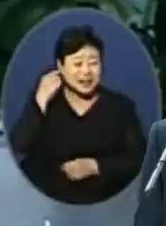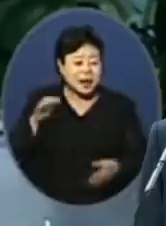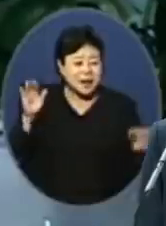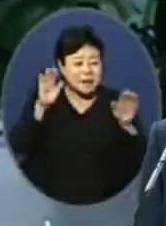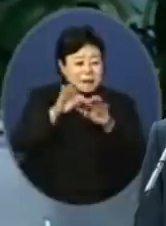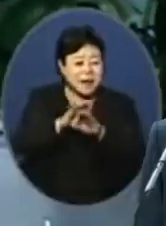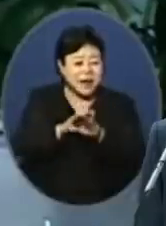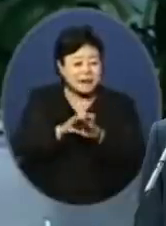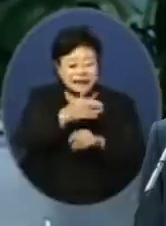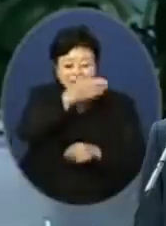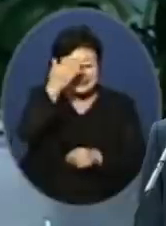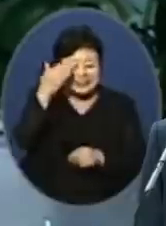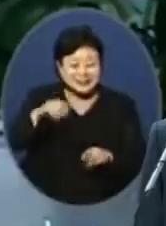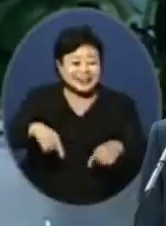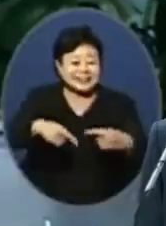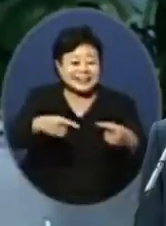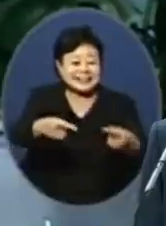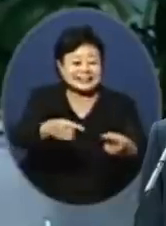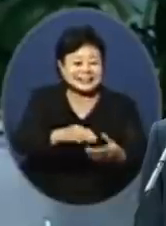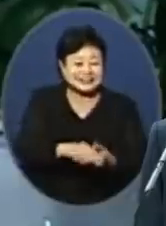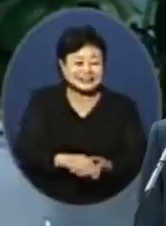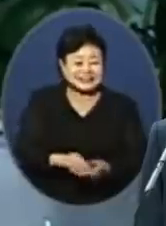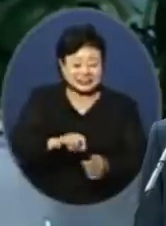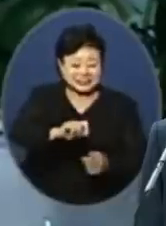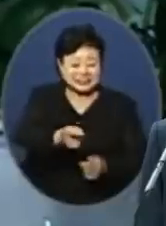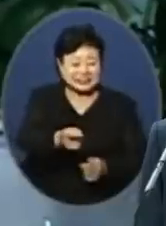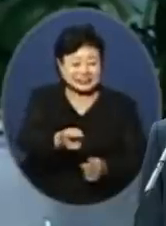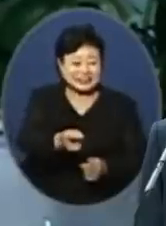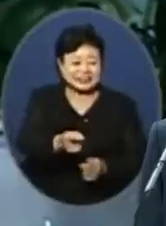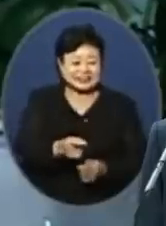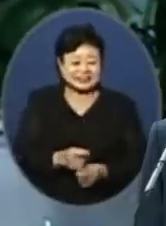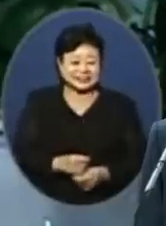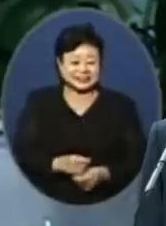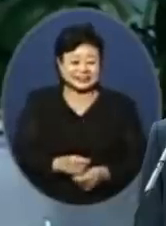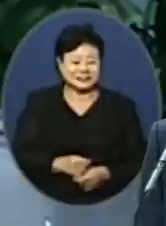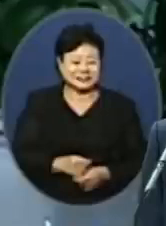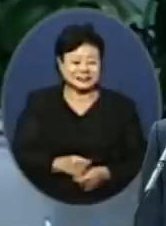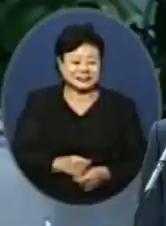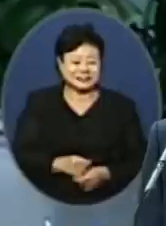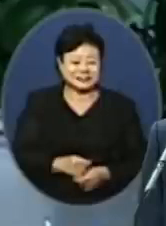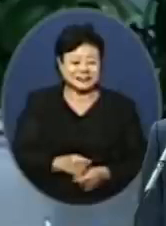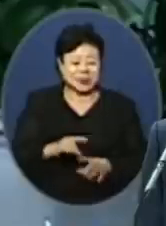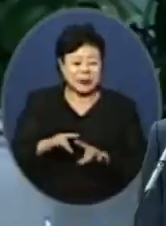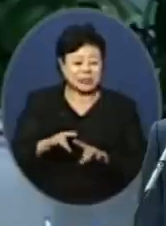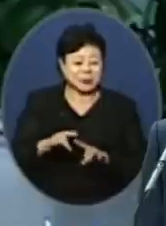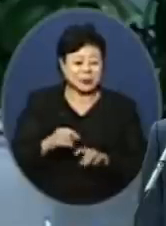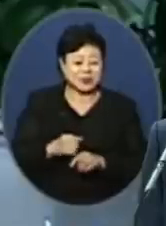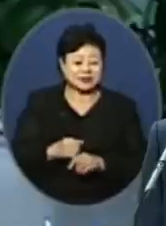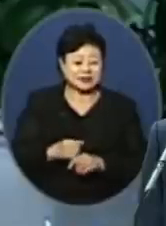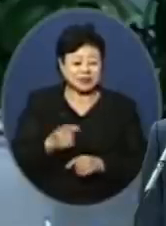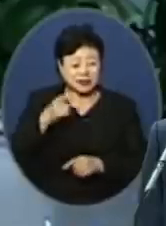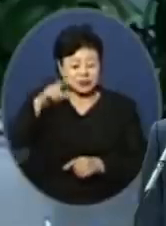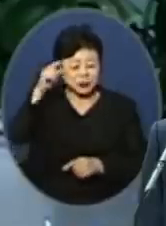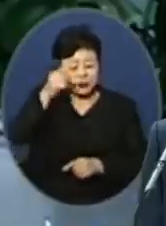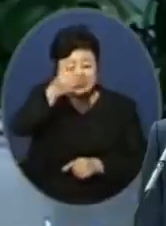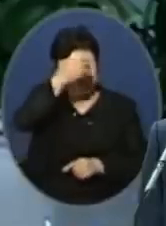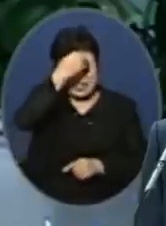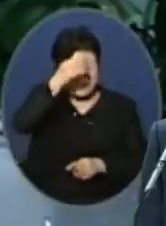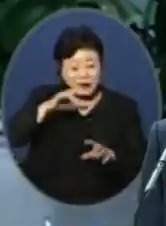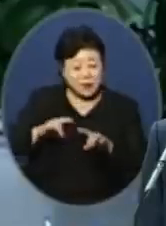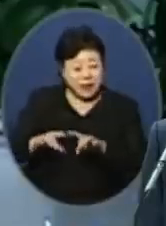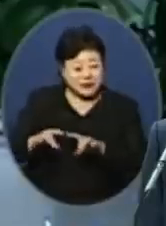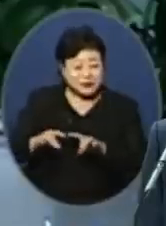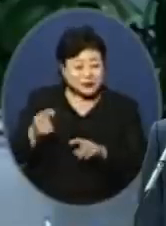되면 이 청년이 들어가서 그것을 틀어서 제주도에서 방송하는 소련의 기독교